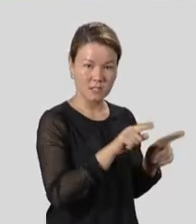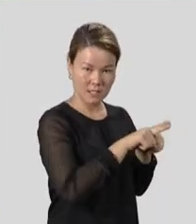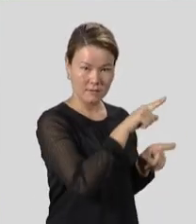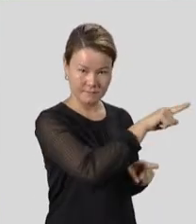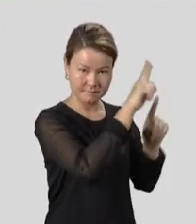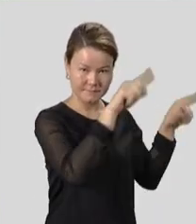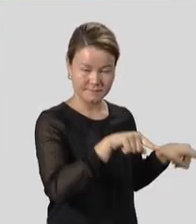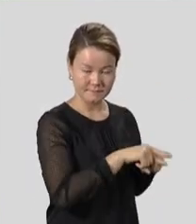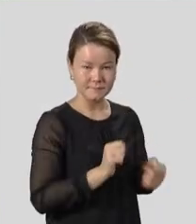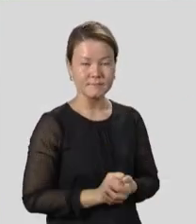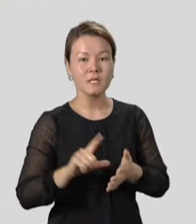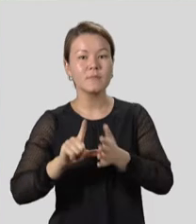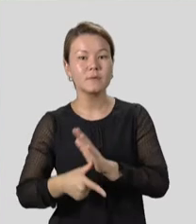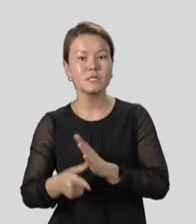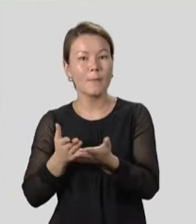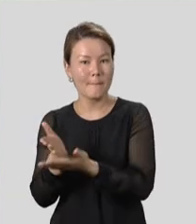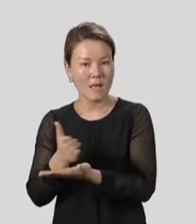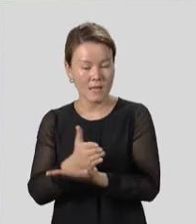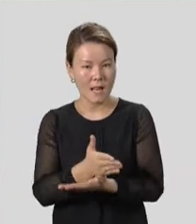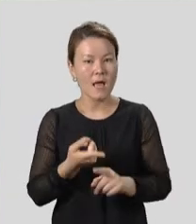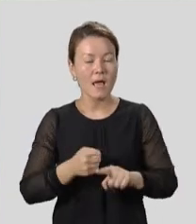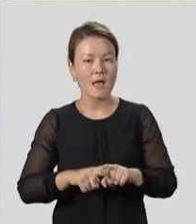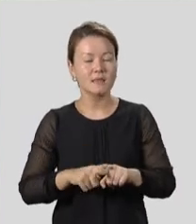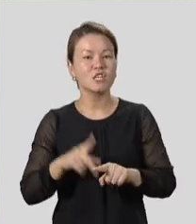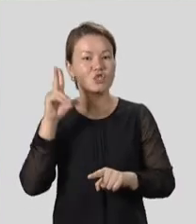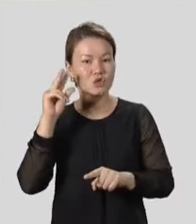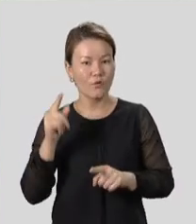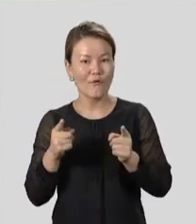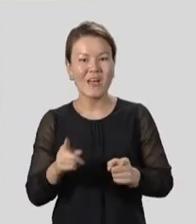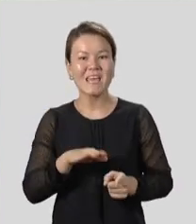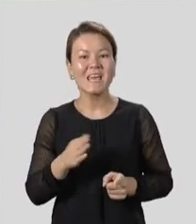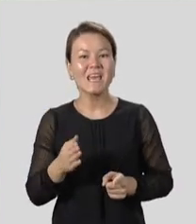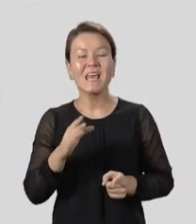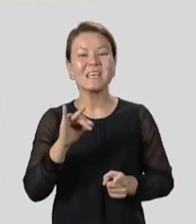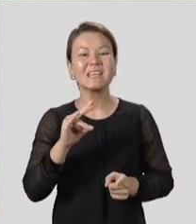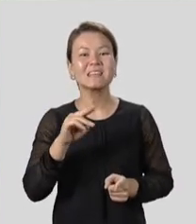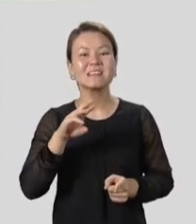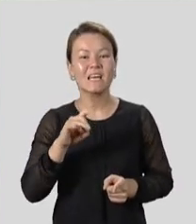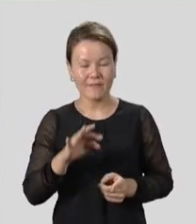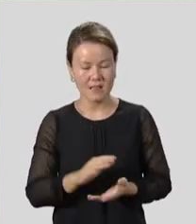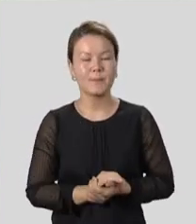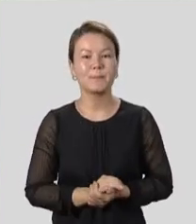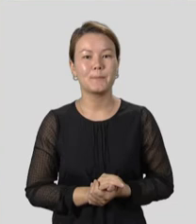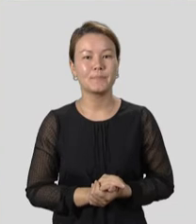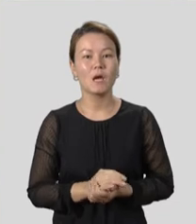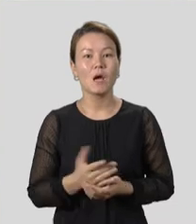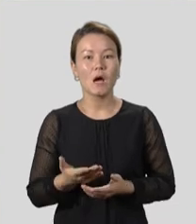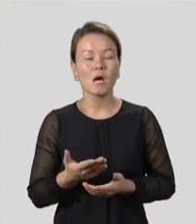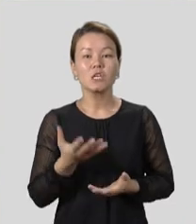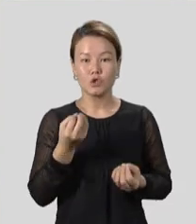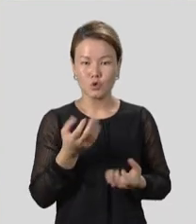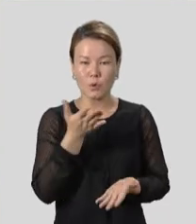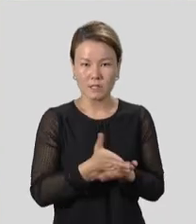Вот геометрическая модель этого числового интервала. Кроме числовых интервалов